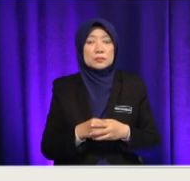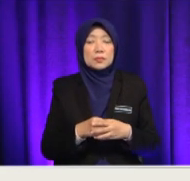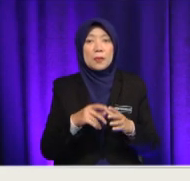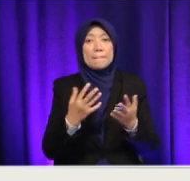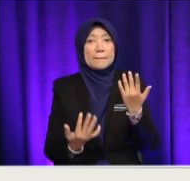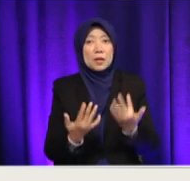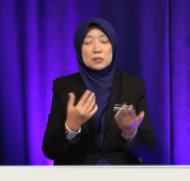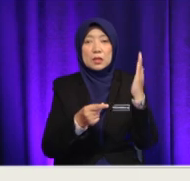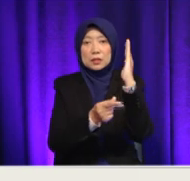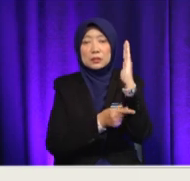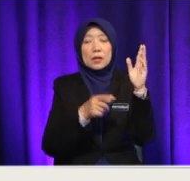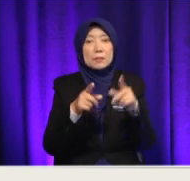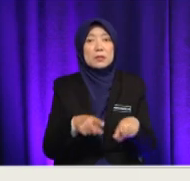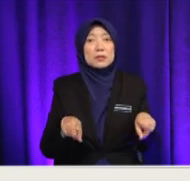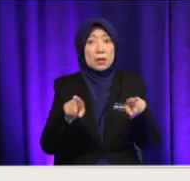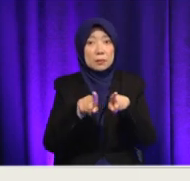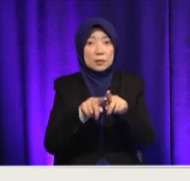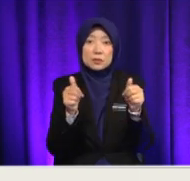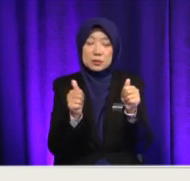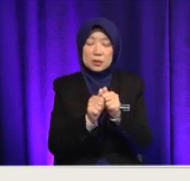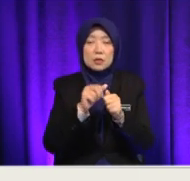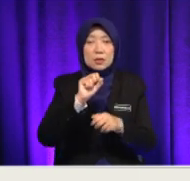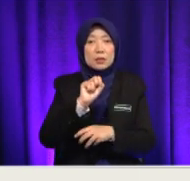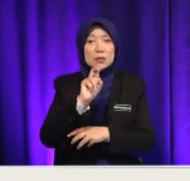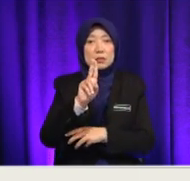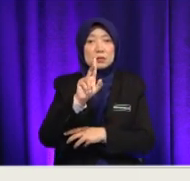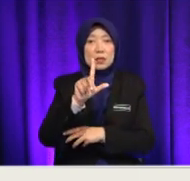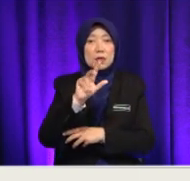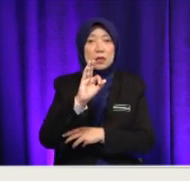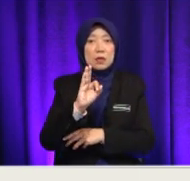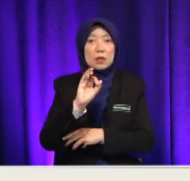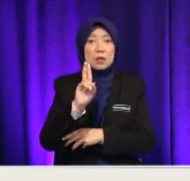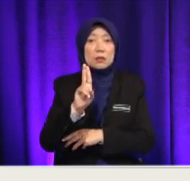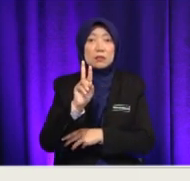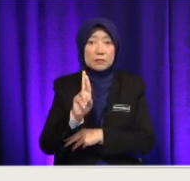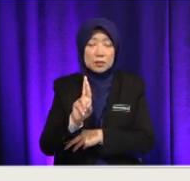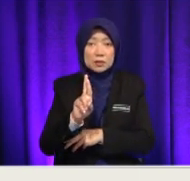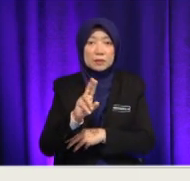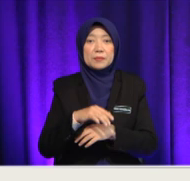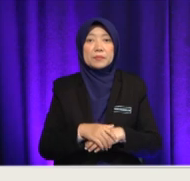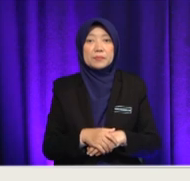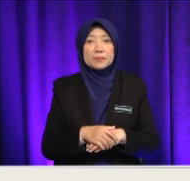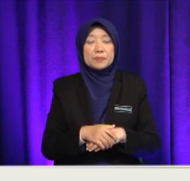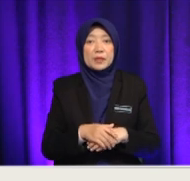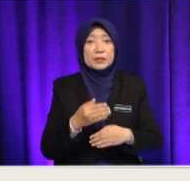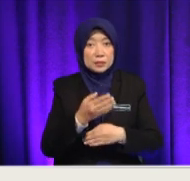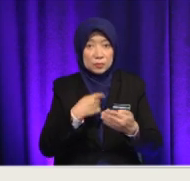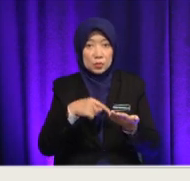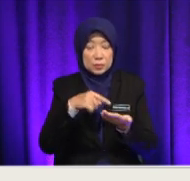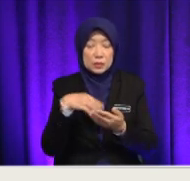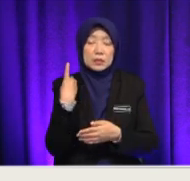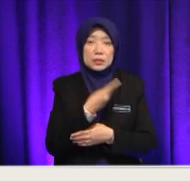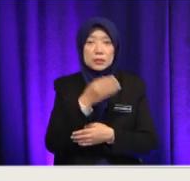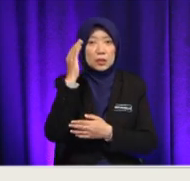pemanasan getah bersama sulfur. Sulfur. Okey. So, ini yang kita kata tadi sebagai sebelum ni yang kita tahu